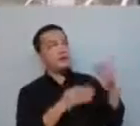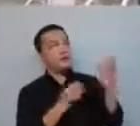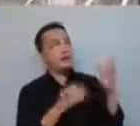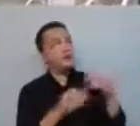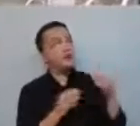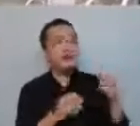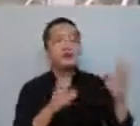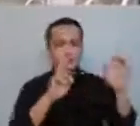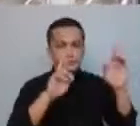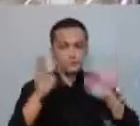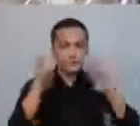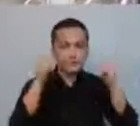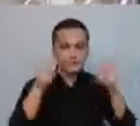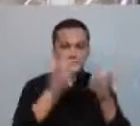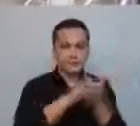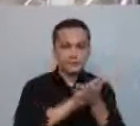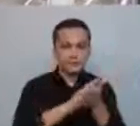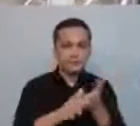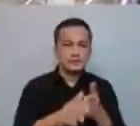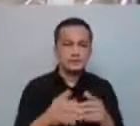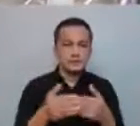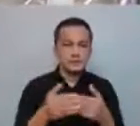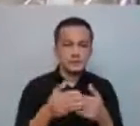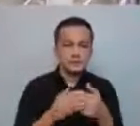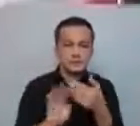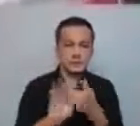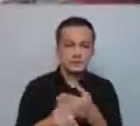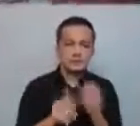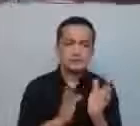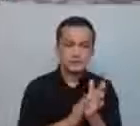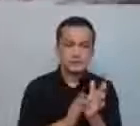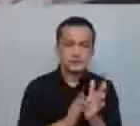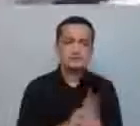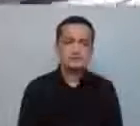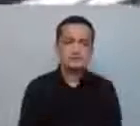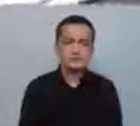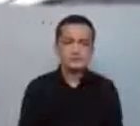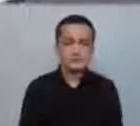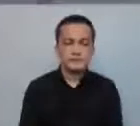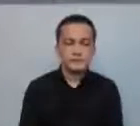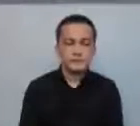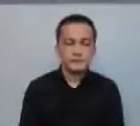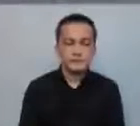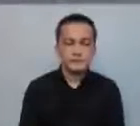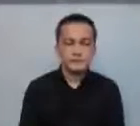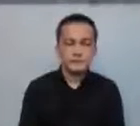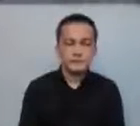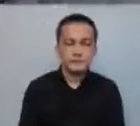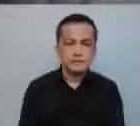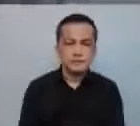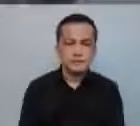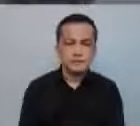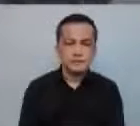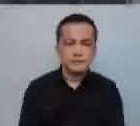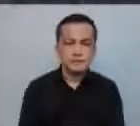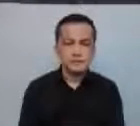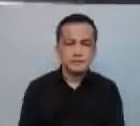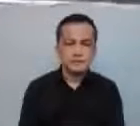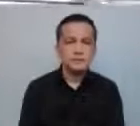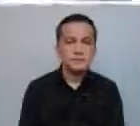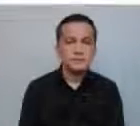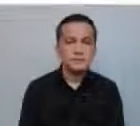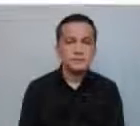at malinis na para sa nalalapit na pagbabalik ng mga mag-aaral. Sa entrance ay mayroon ding malinaw na mga paalala ang